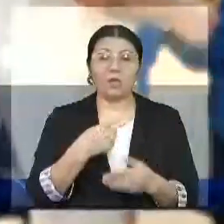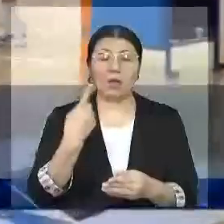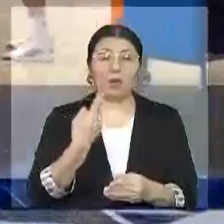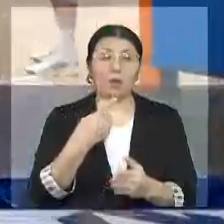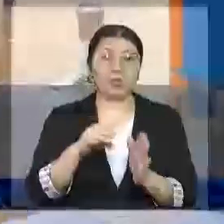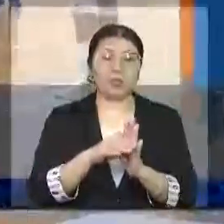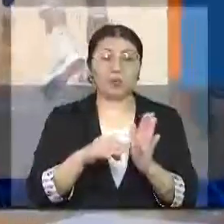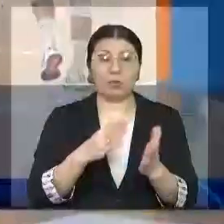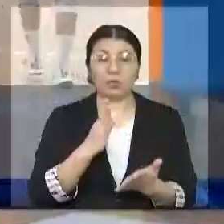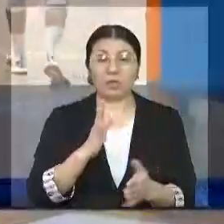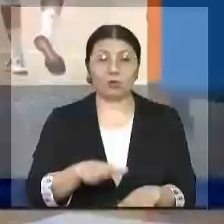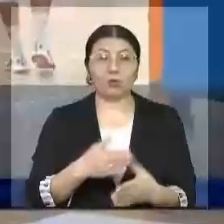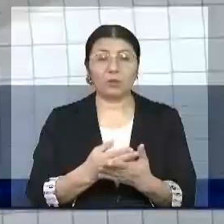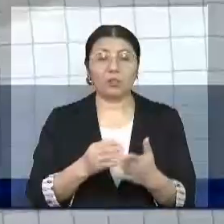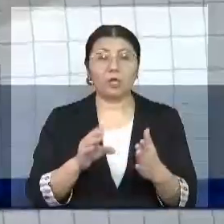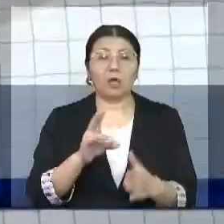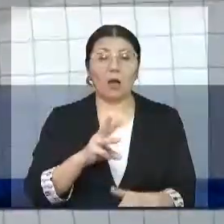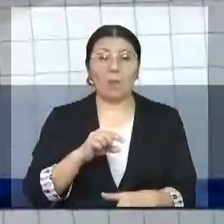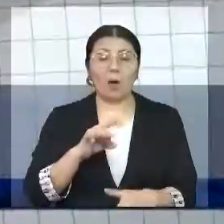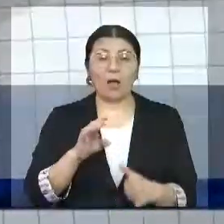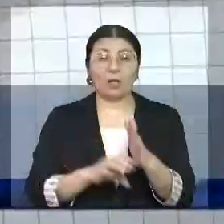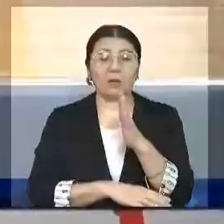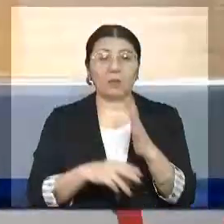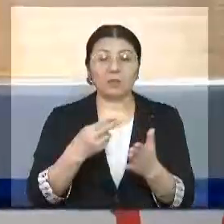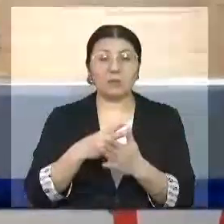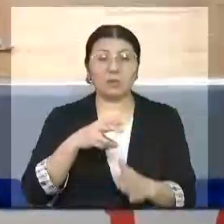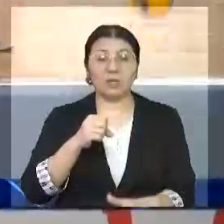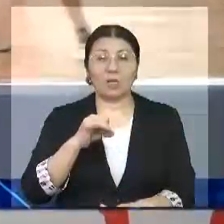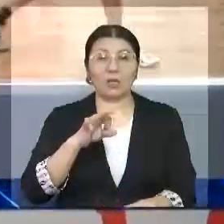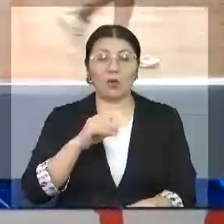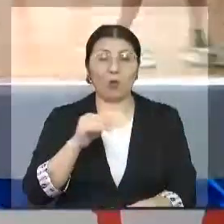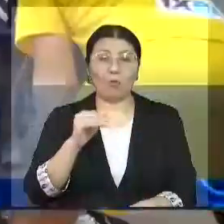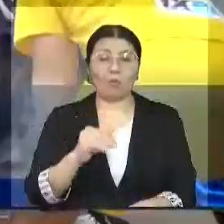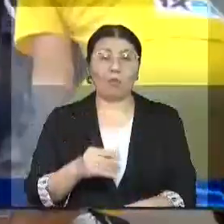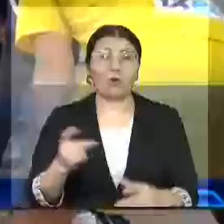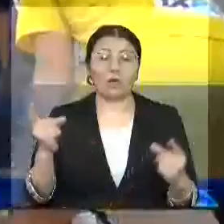тұрмыз. Енді наурыздың соңында лиганың плей-офф кезеңі өтеді. Ол ойындарды